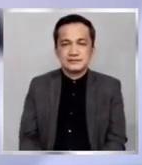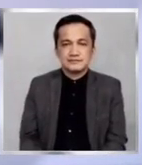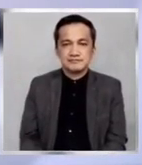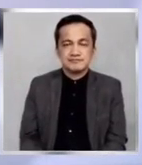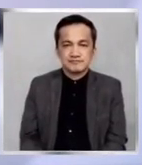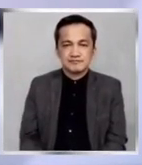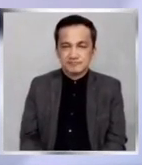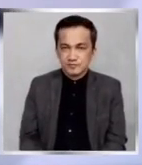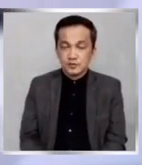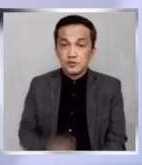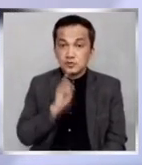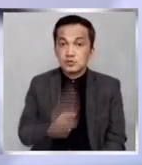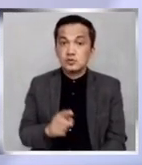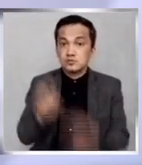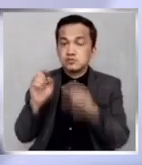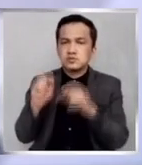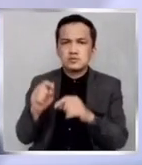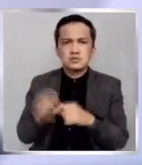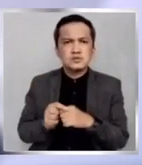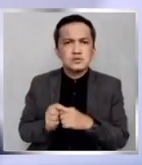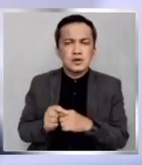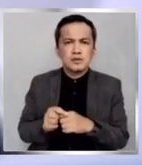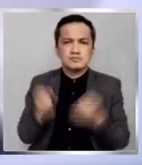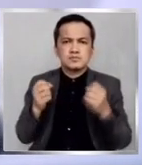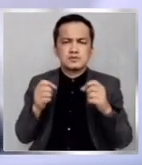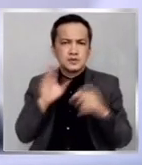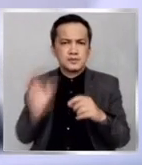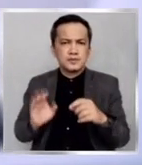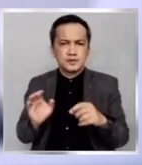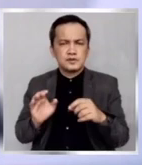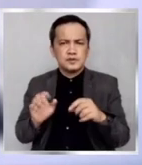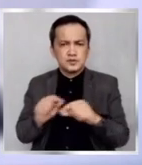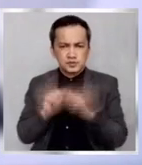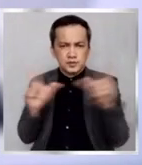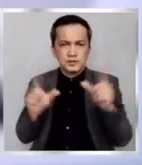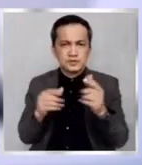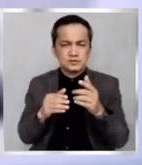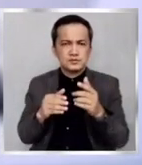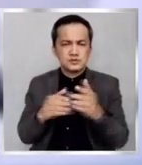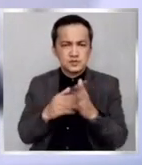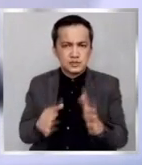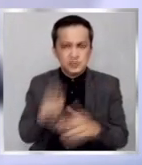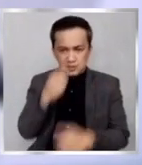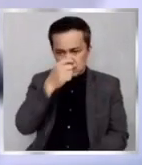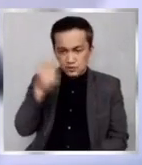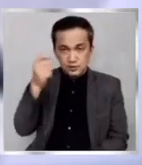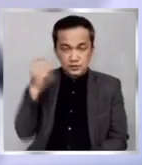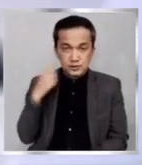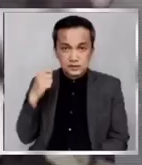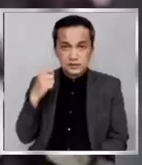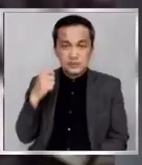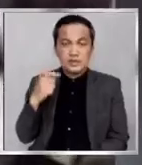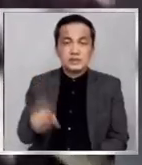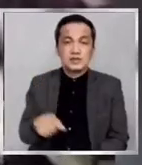Literal na bumuhos ang kakaibang sorpresa sa mga estudyanteng nagsipagtapos sa Camarines Norte.